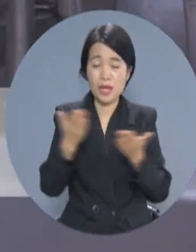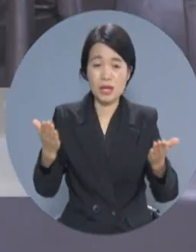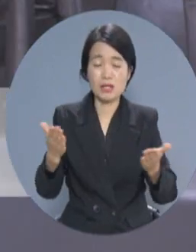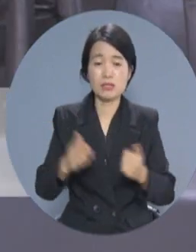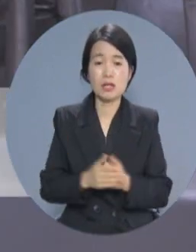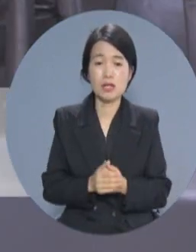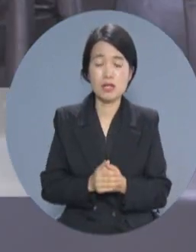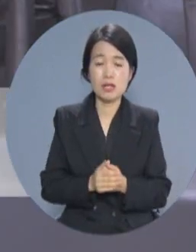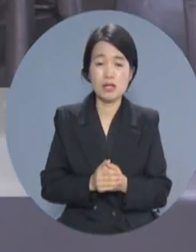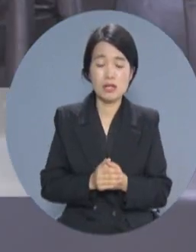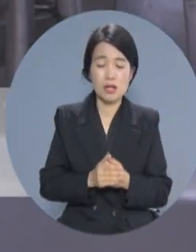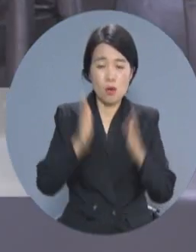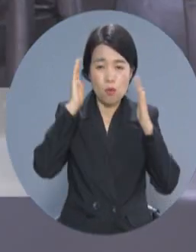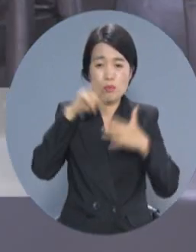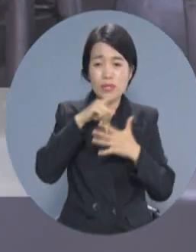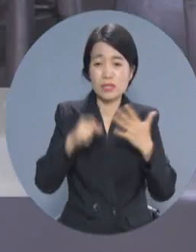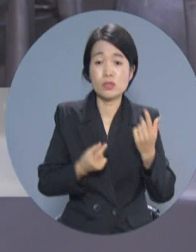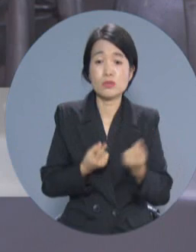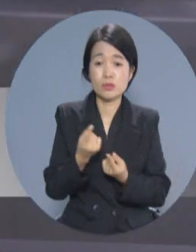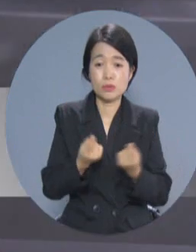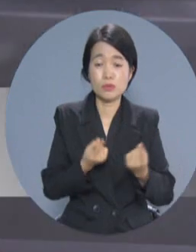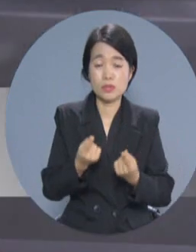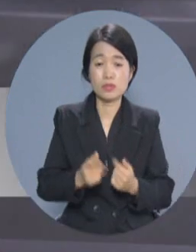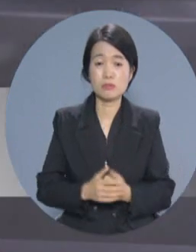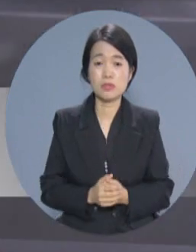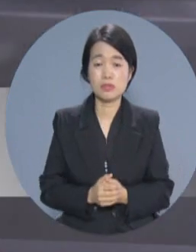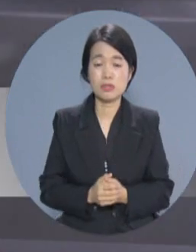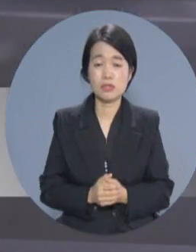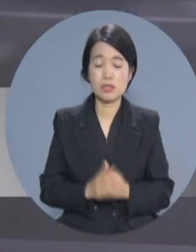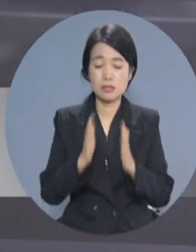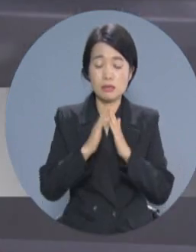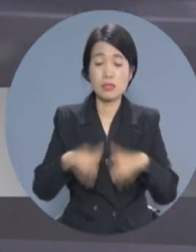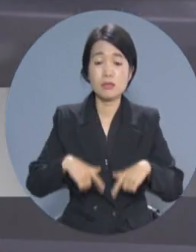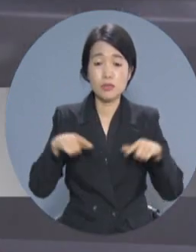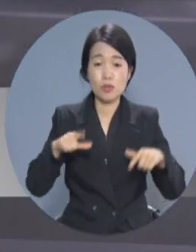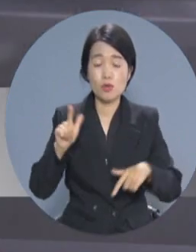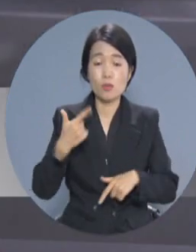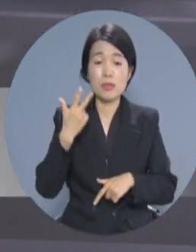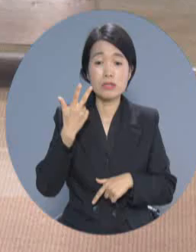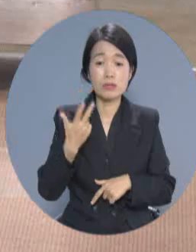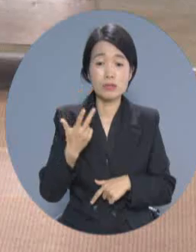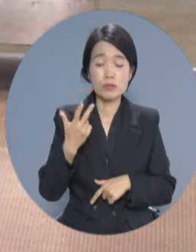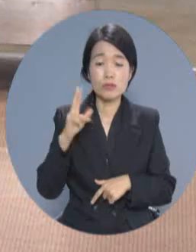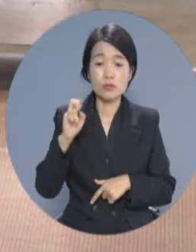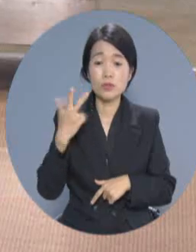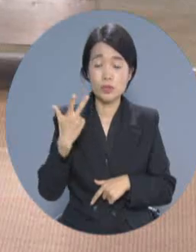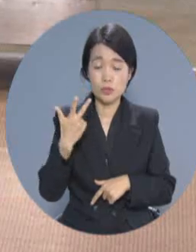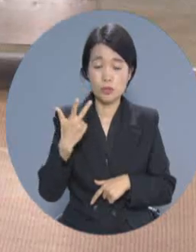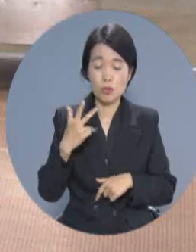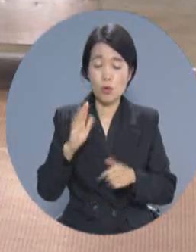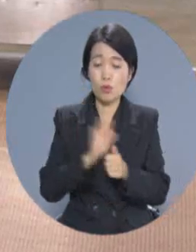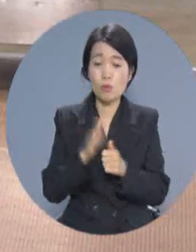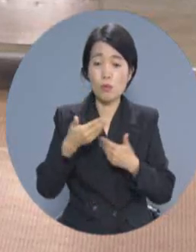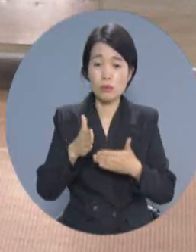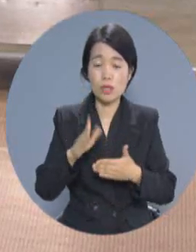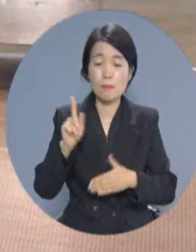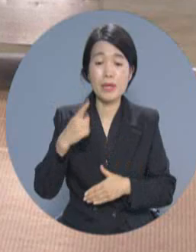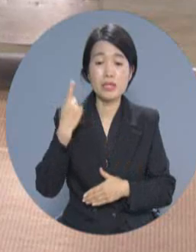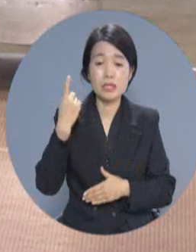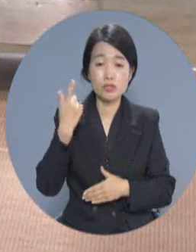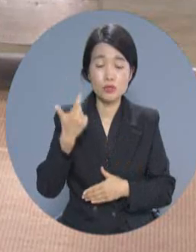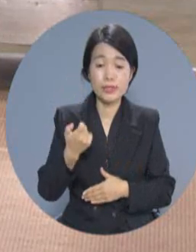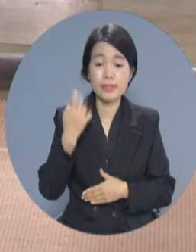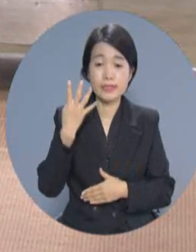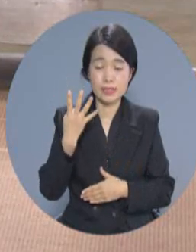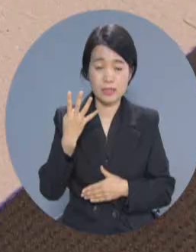제공하거나 학사 일정을 조절했습니다. 한편 전남 지역 627개 초등 돌봄 교실 가운데